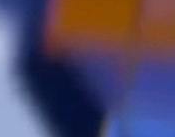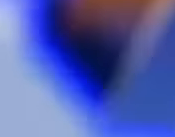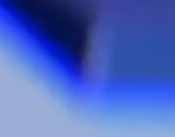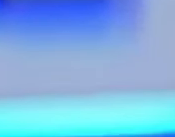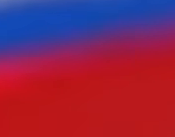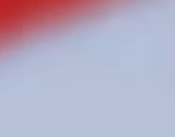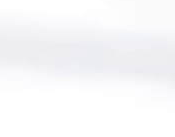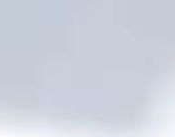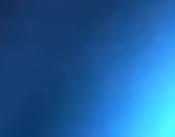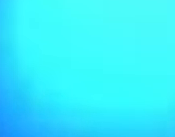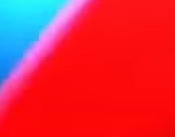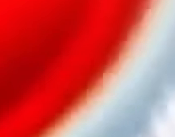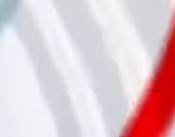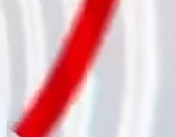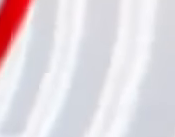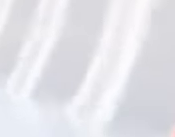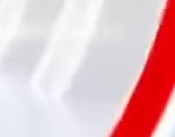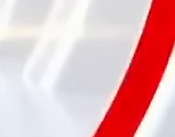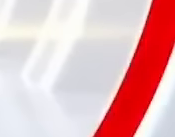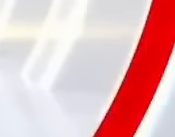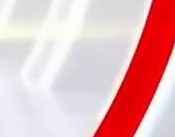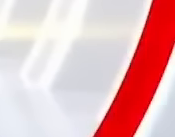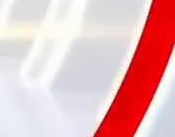state of the nation.